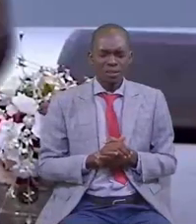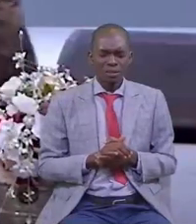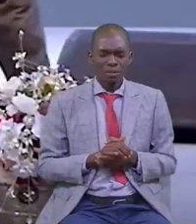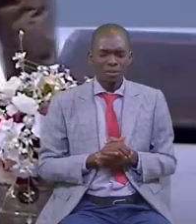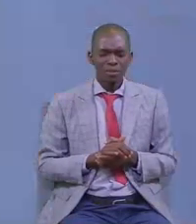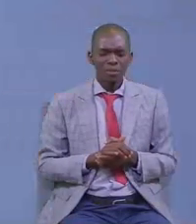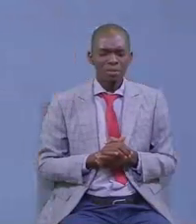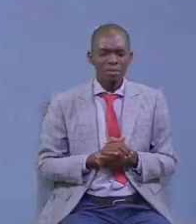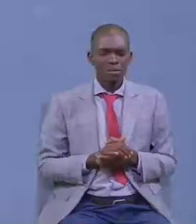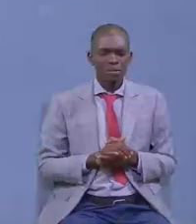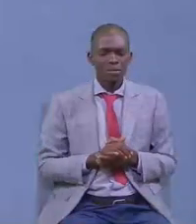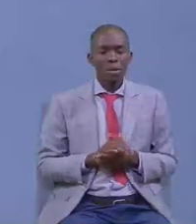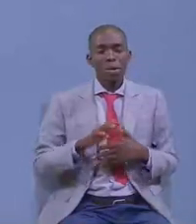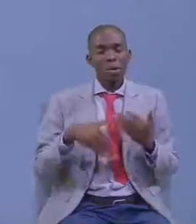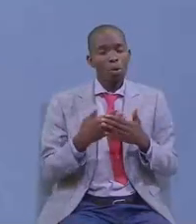Ceux qui sont malades,